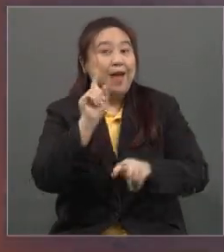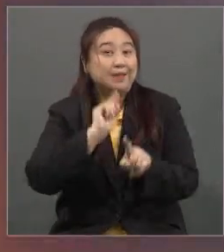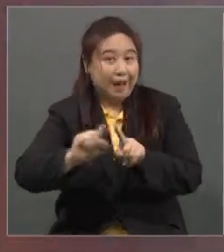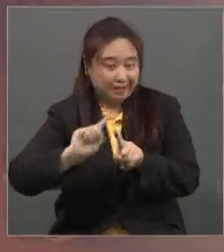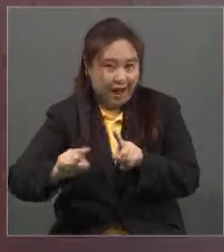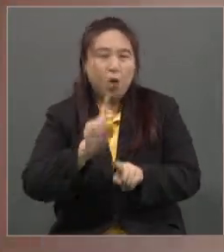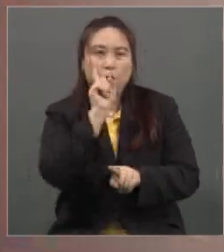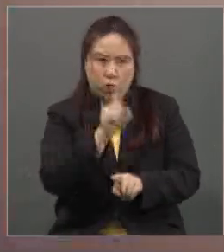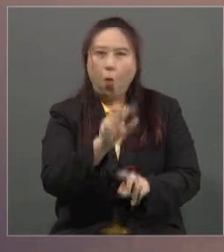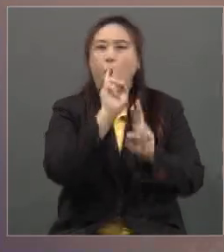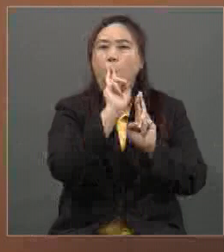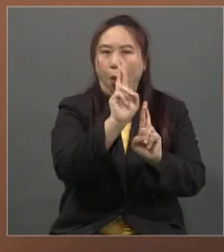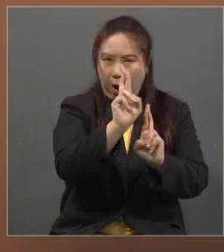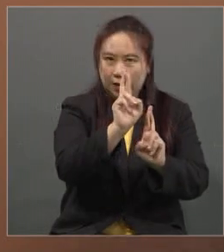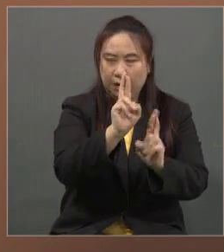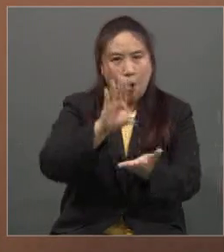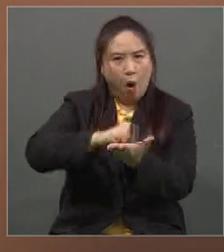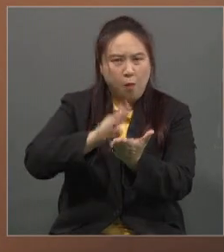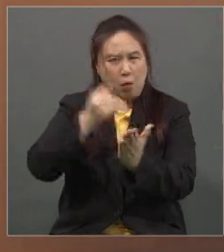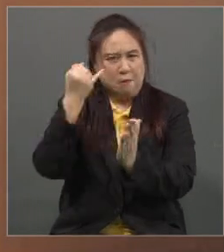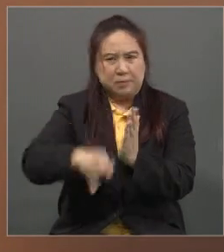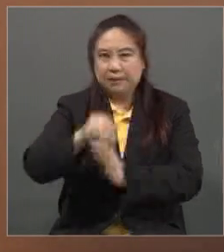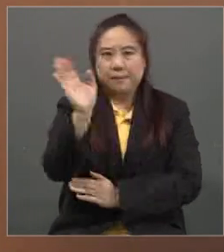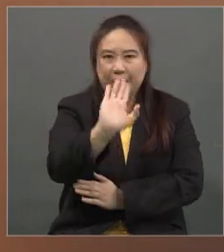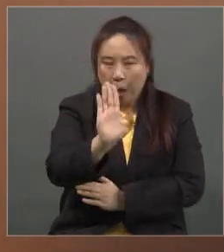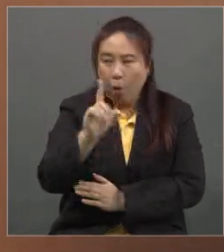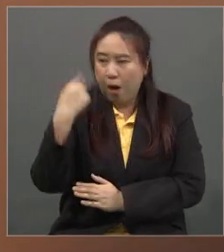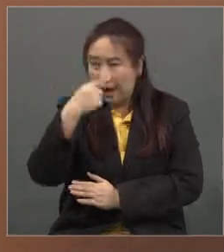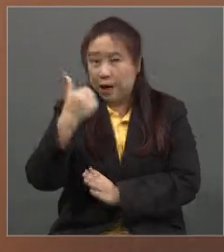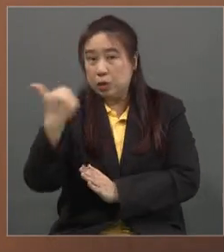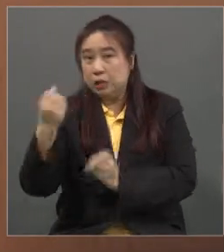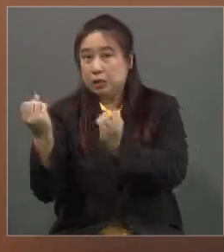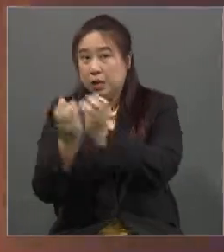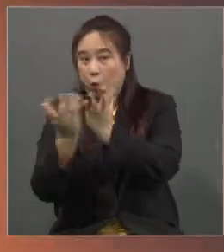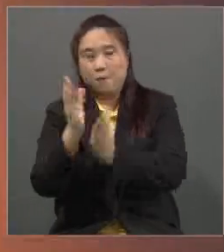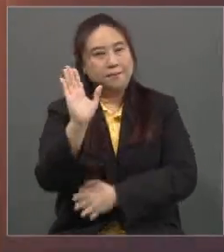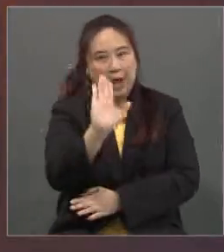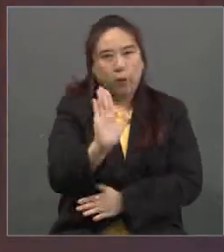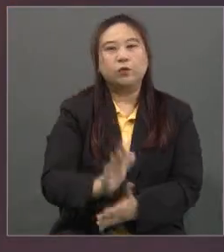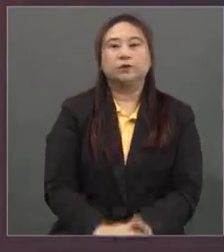พาดพิงใครในกรณีที่ไม่ใช่ข้อเท็จจริงนะครับแล้วก็ไม่ทำให้คนอื่นเสียหายด้วย ใช่ค่ะ